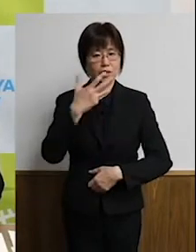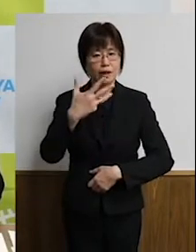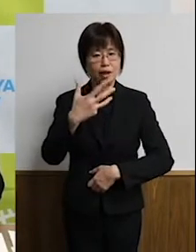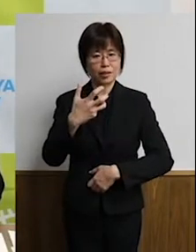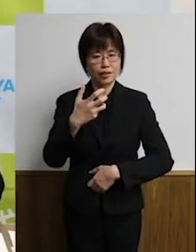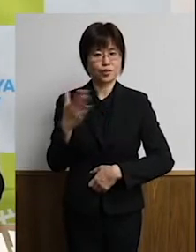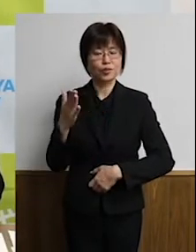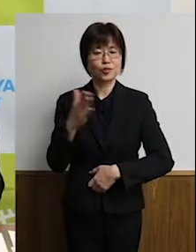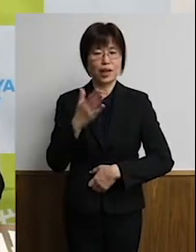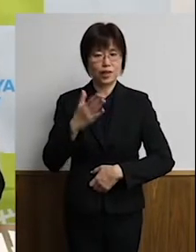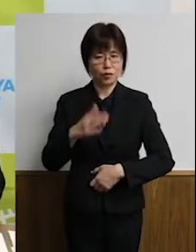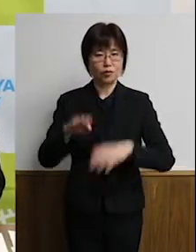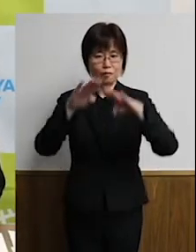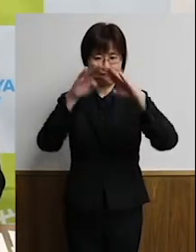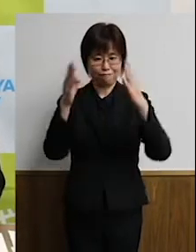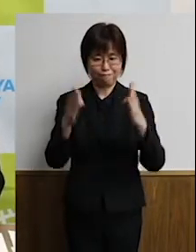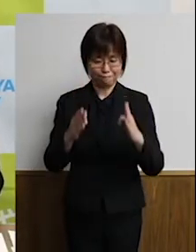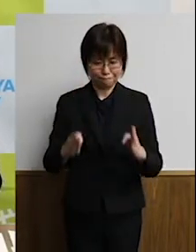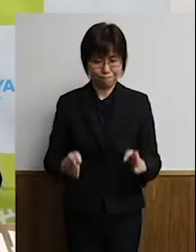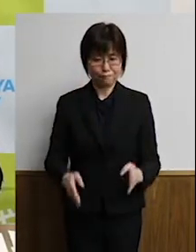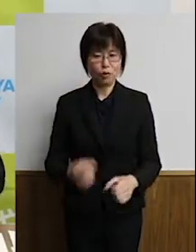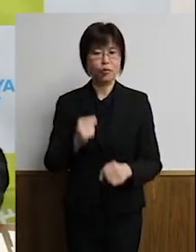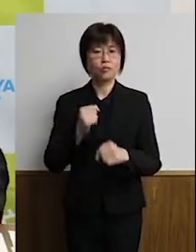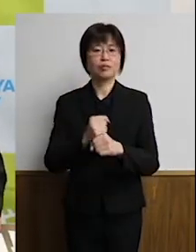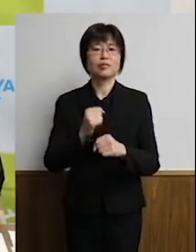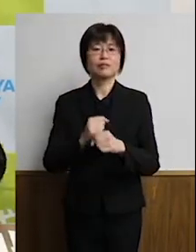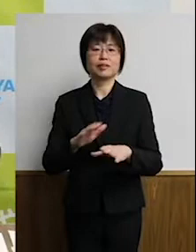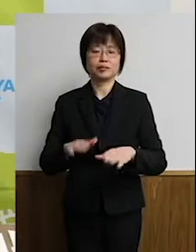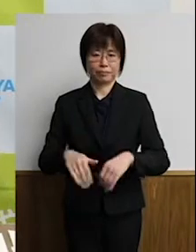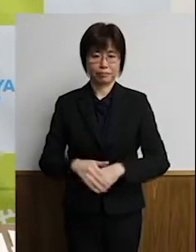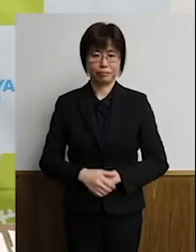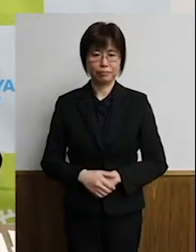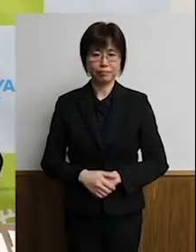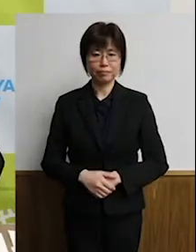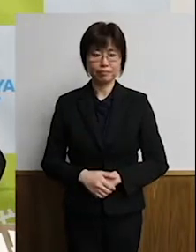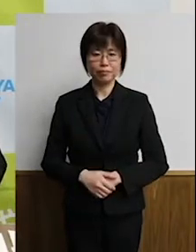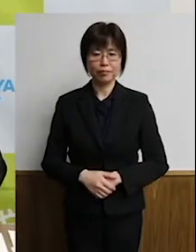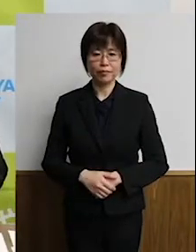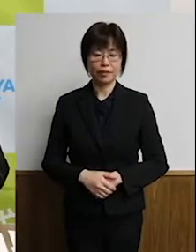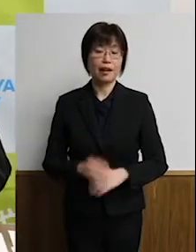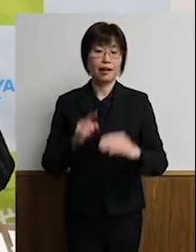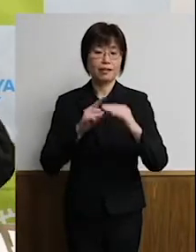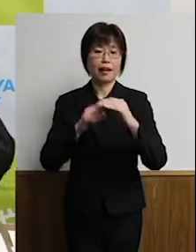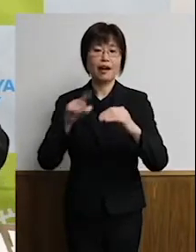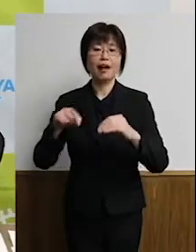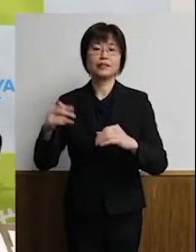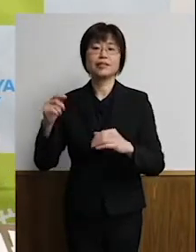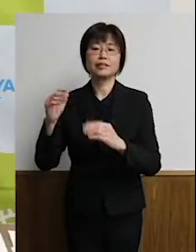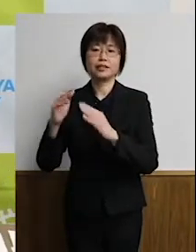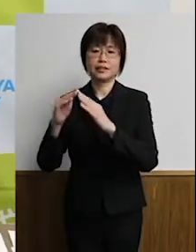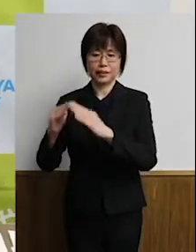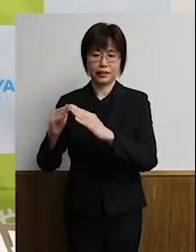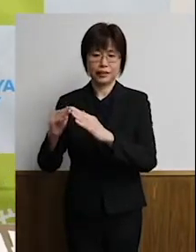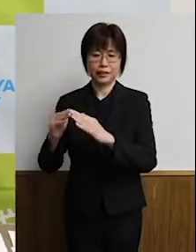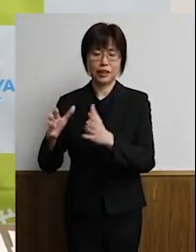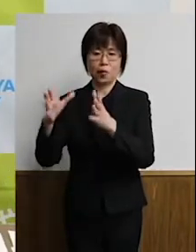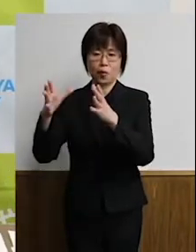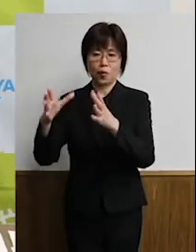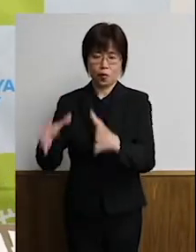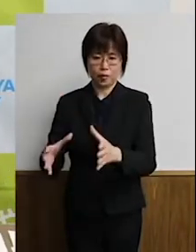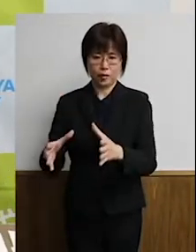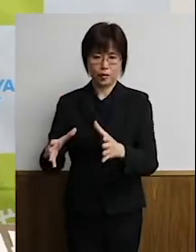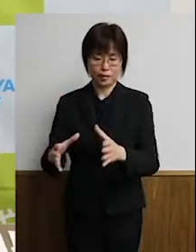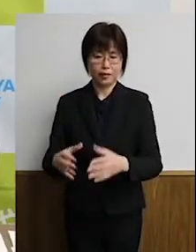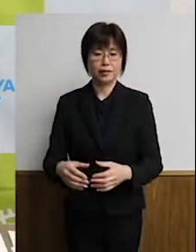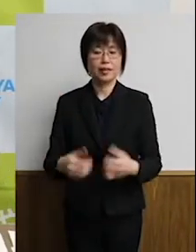頃の栄一郎の姿を忠実に再現したアンドロイドを旧渋沢邸中んちに設置し、栄一